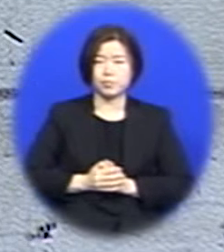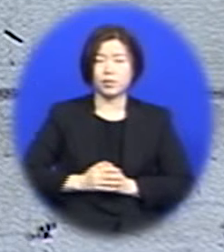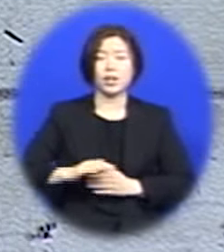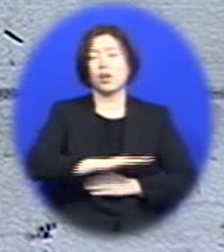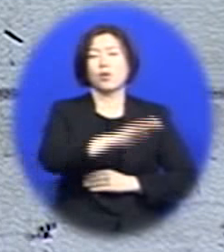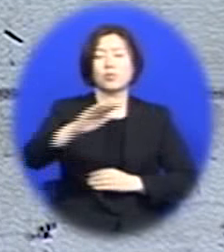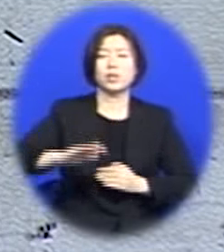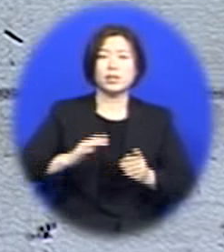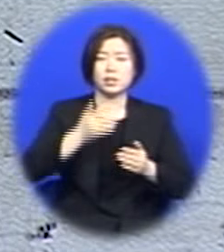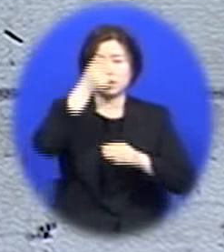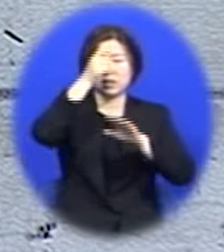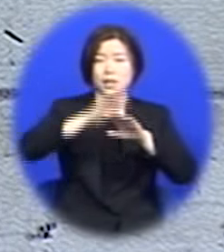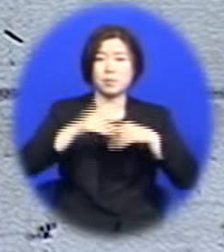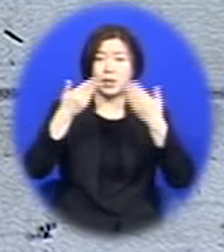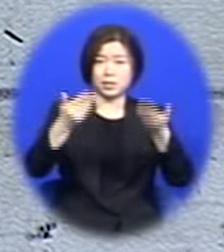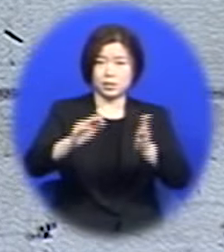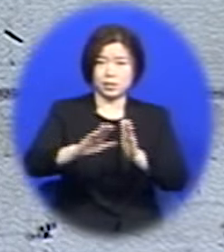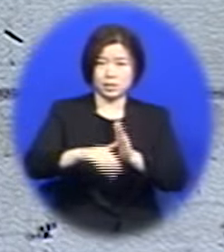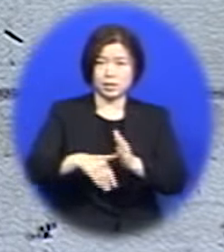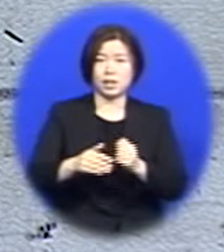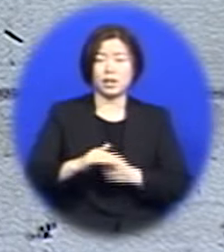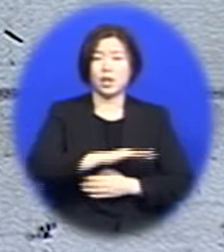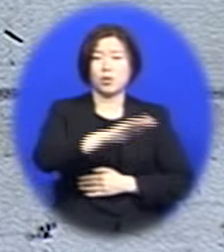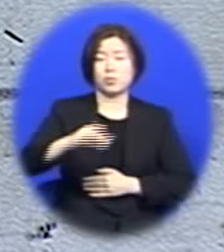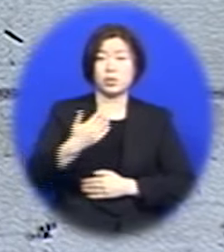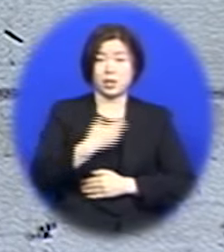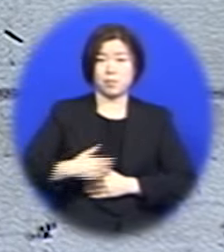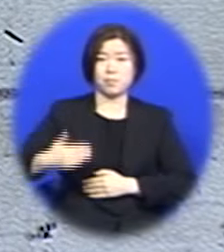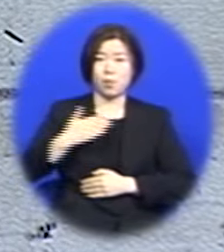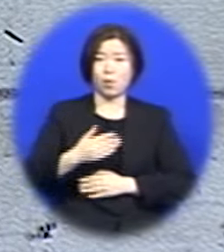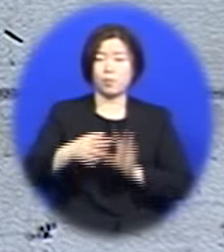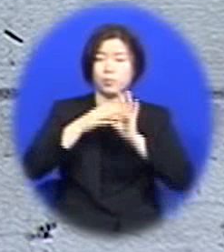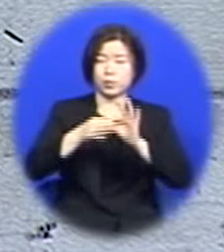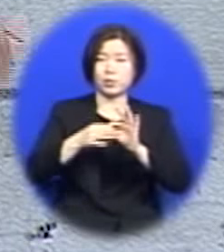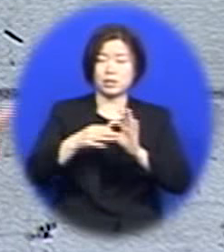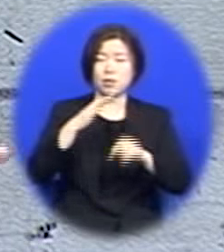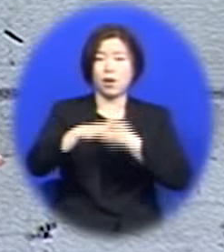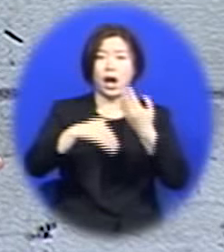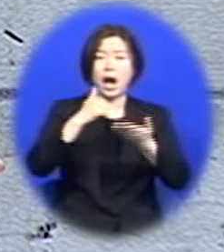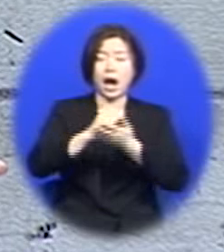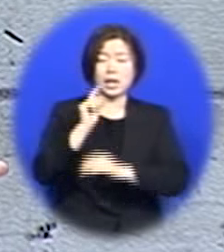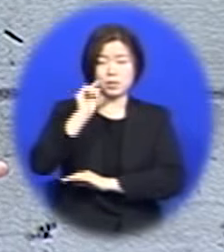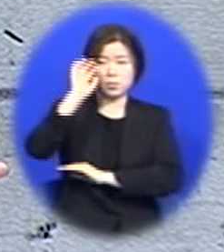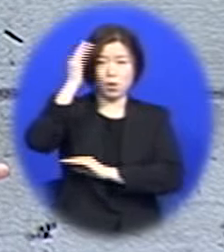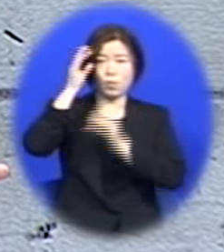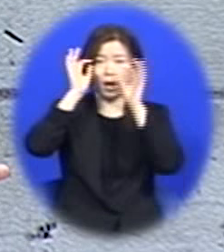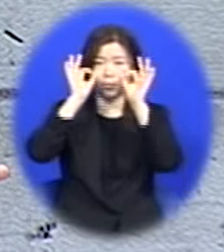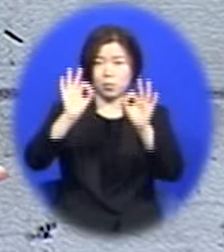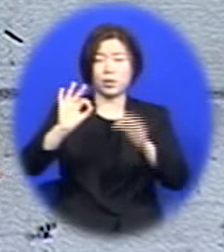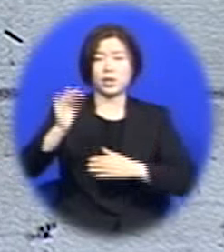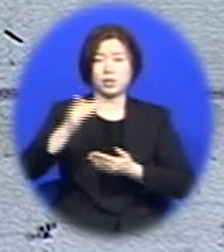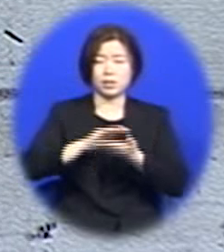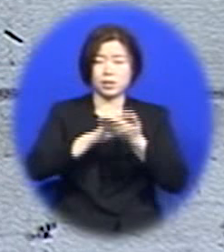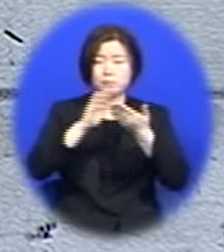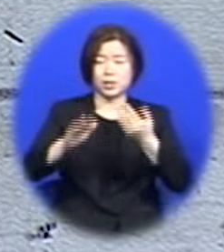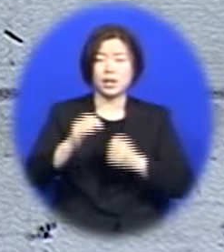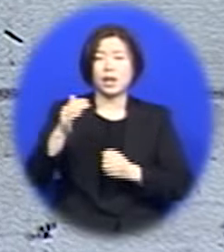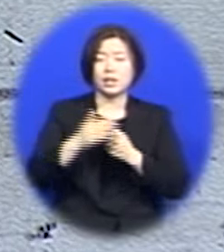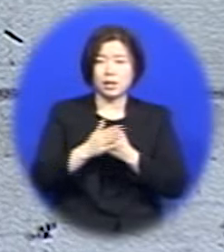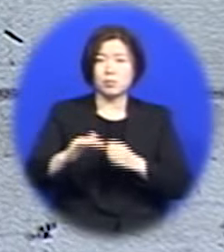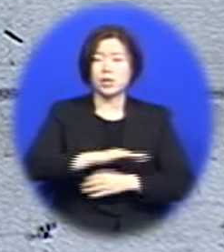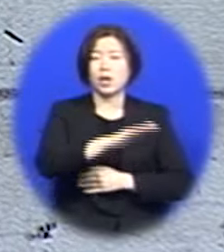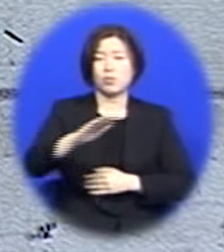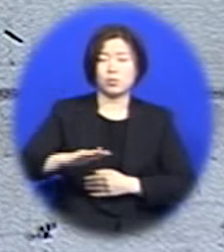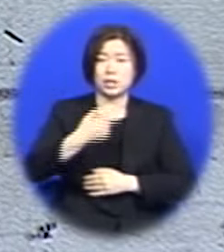우리는 예배 드릴 때 우리의 몸을 통해서 하나님의 영광을 봅니다. 그래서